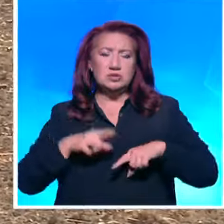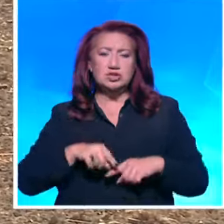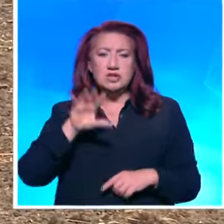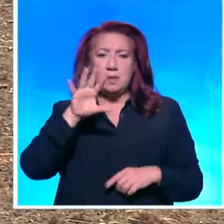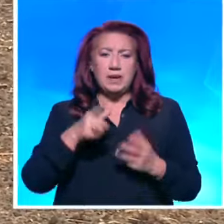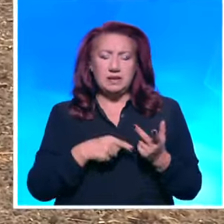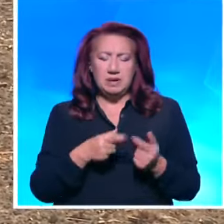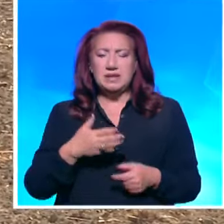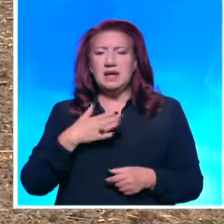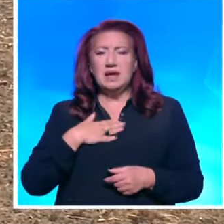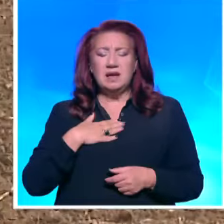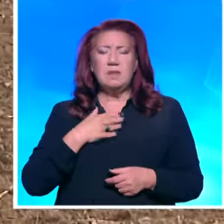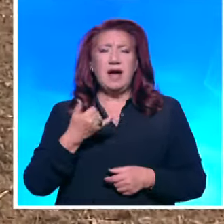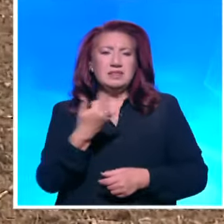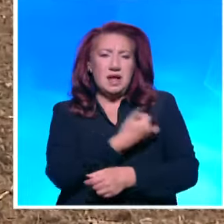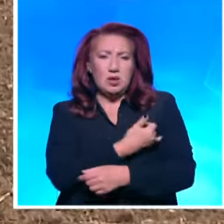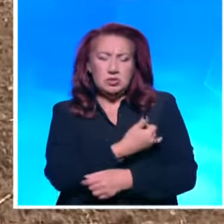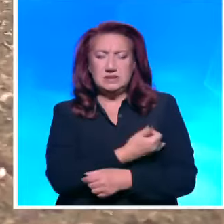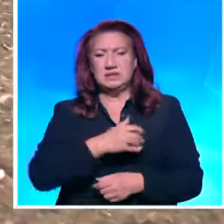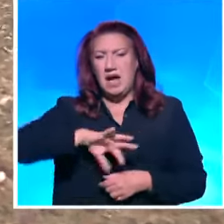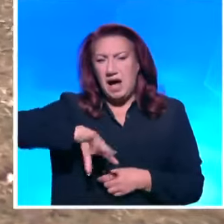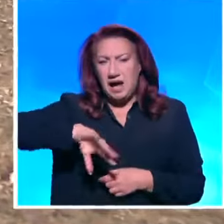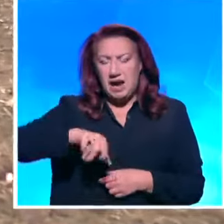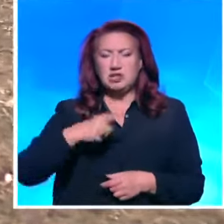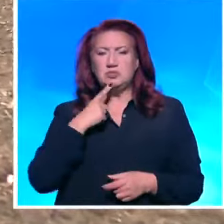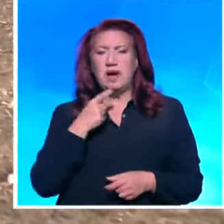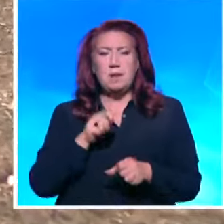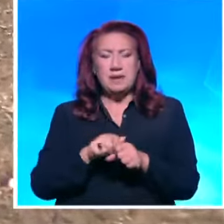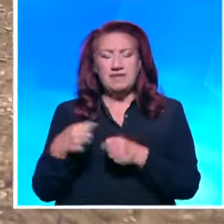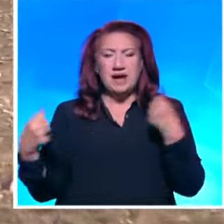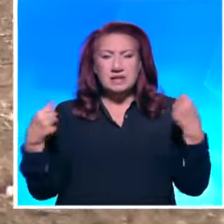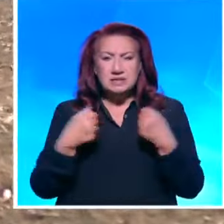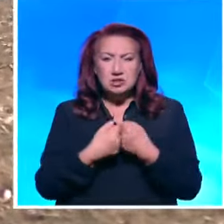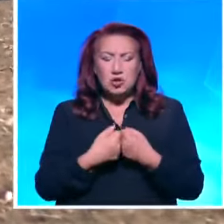наркотици, кражби и причиняване на катастрофи. За BTV новините, Стефан Борисов.